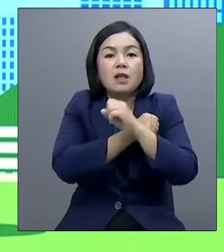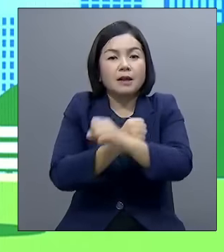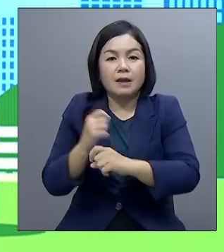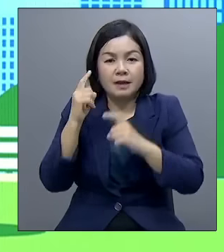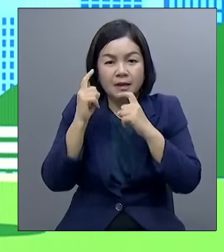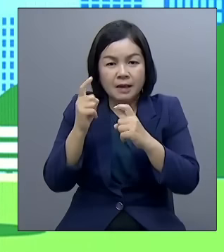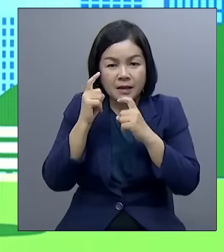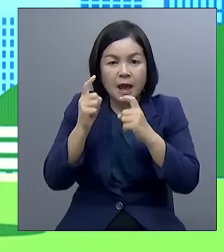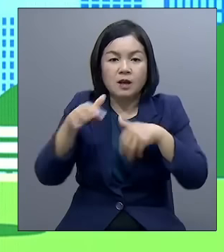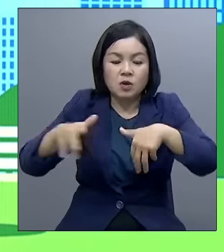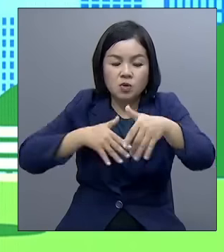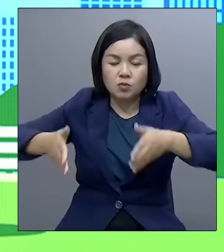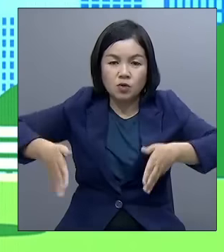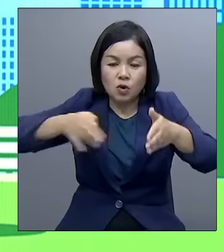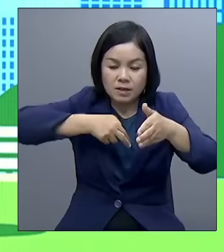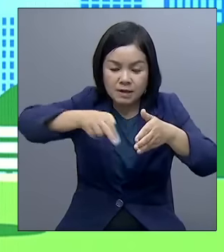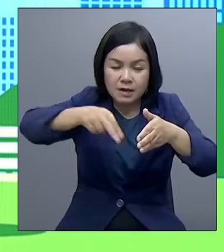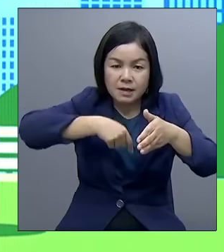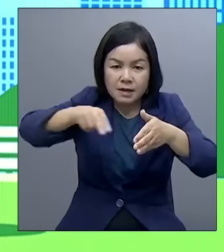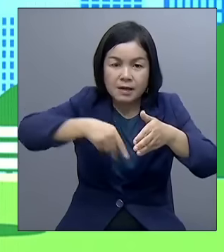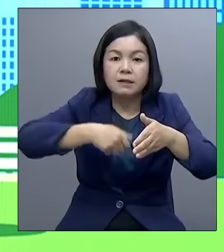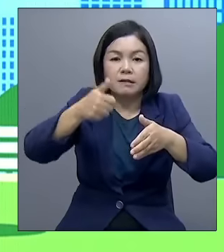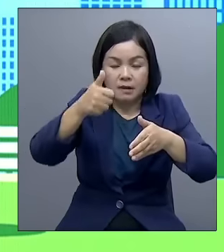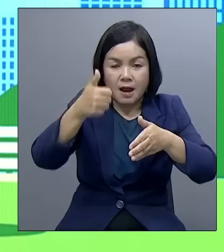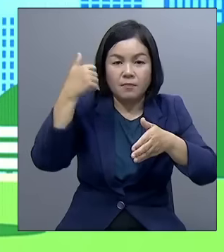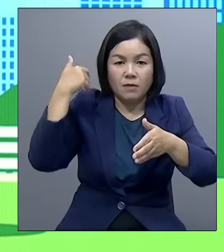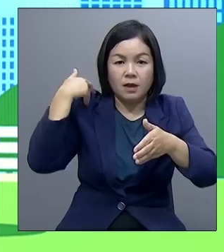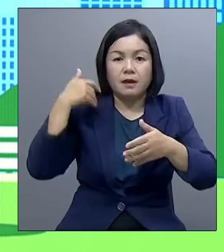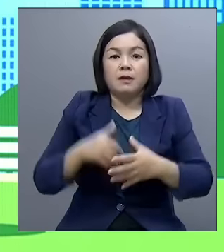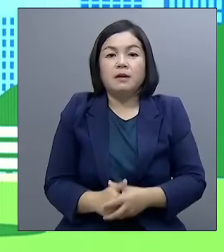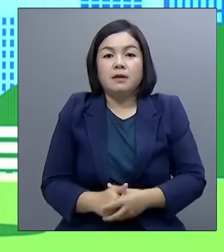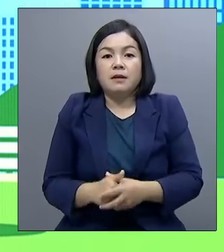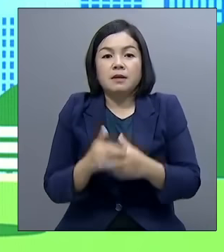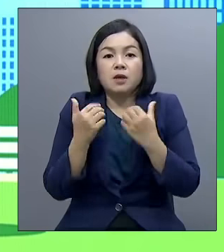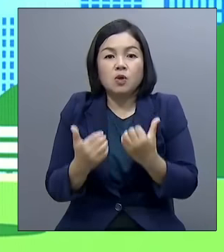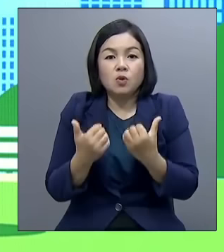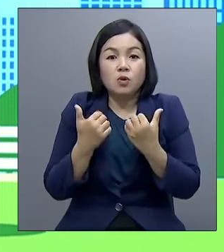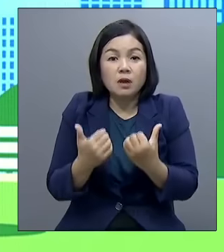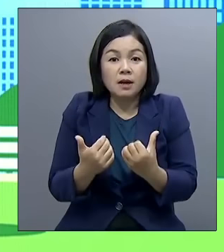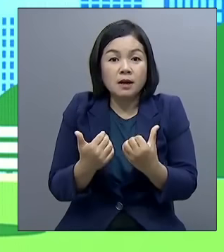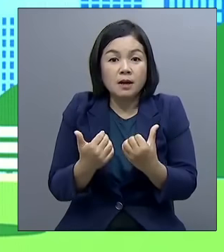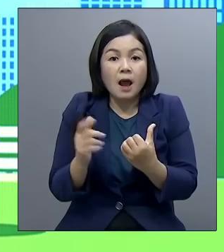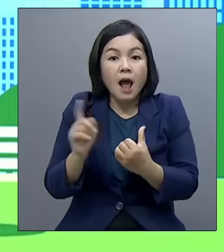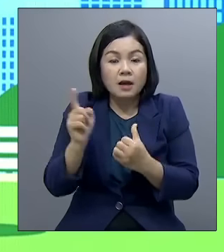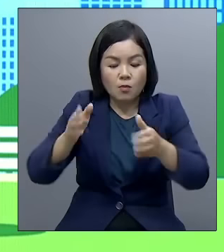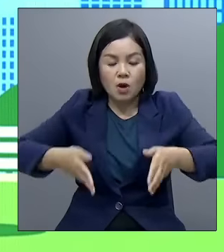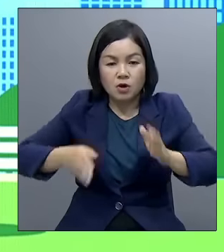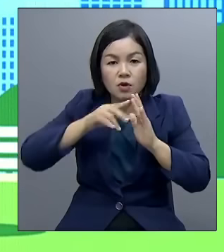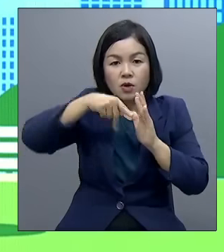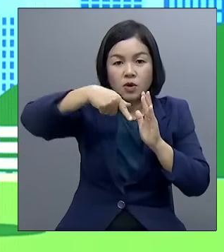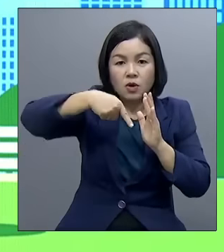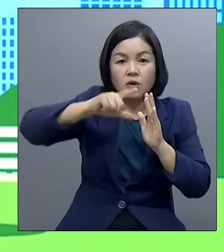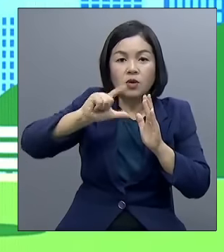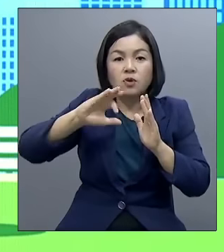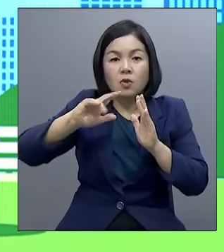ผู้เดินเท้าหรือว่าคนสัญจรบริเวณริมถนนได้เช่นเดียวกันสำหรับวันนี้ก็เป็นเรื่องของเพลินจิตราชดำริแล้วก็สี